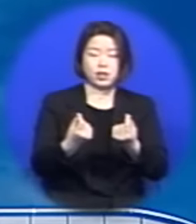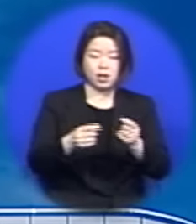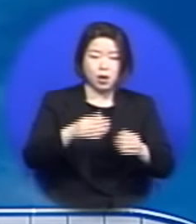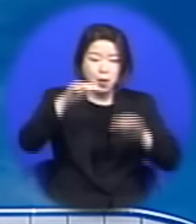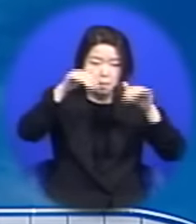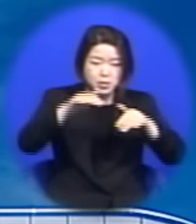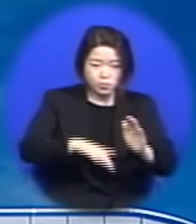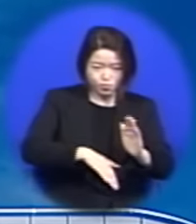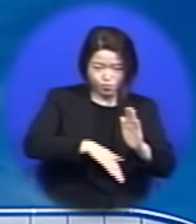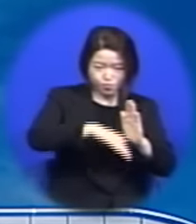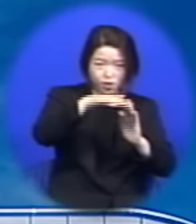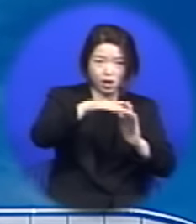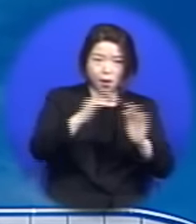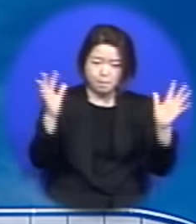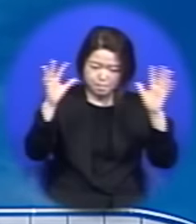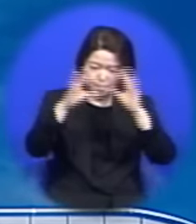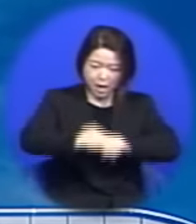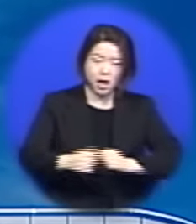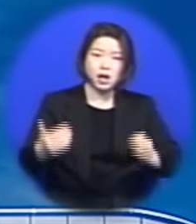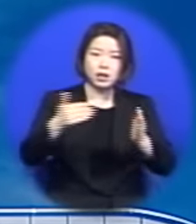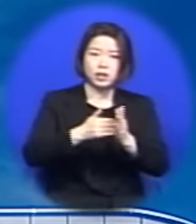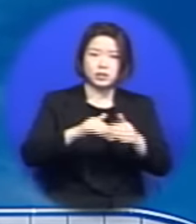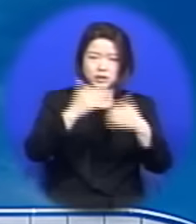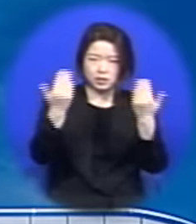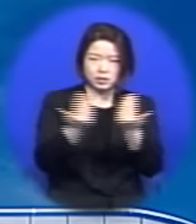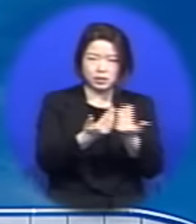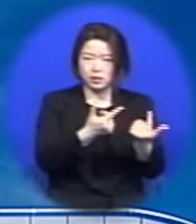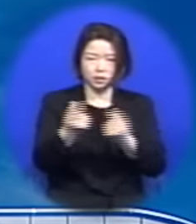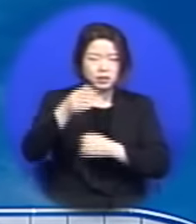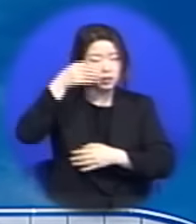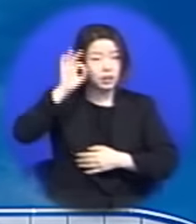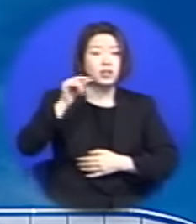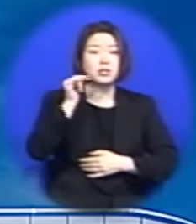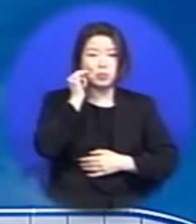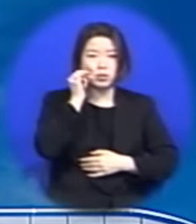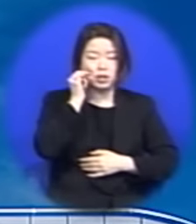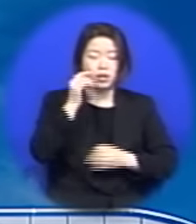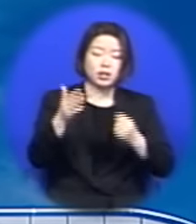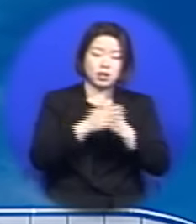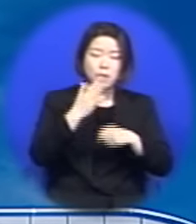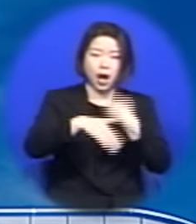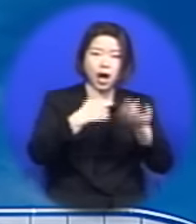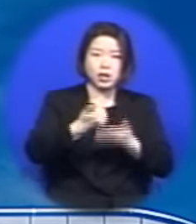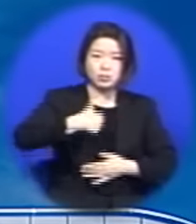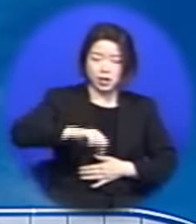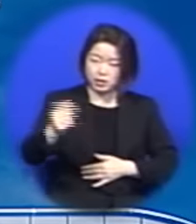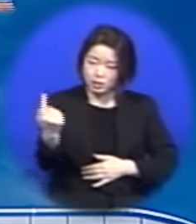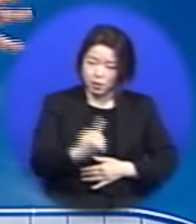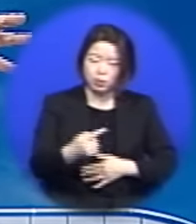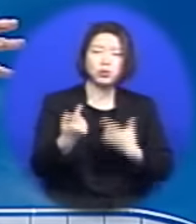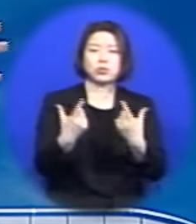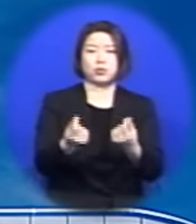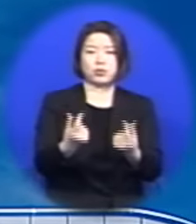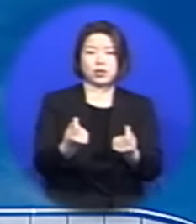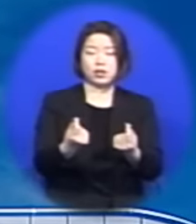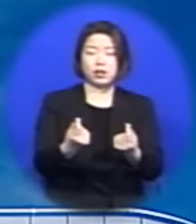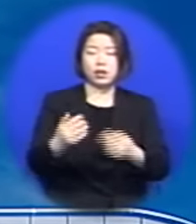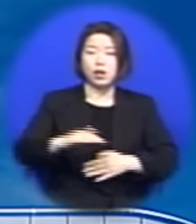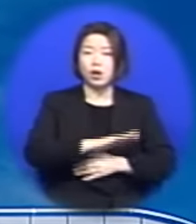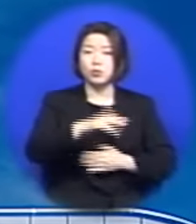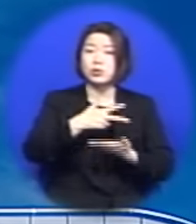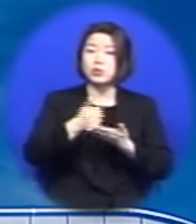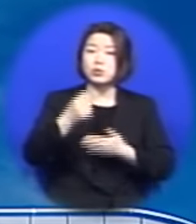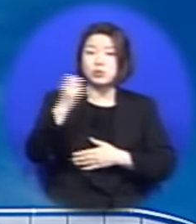다 멸하기까지 깨닫지 못하였으니 인자의 임함도 이와 같으리라 우리 주님이 다시 오시는